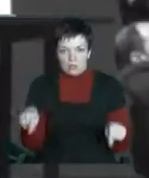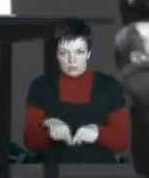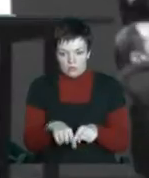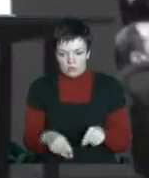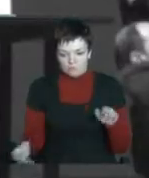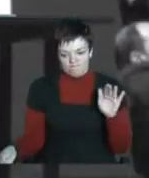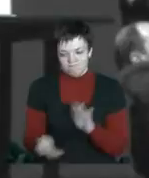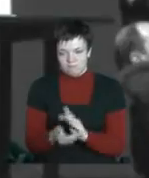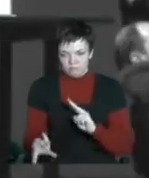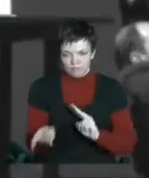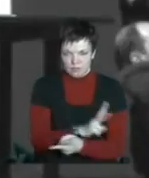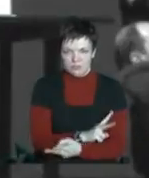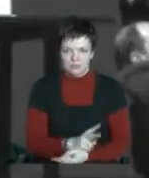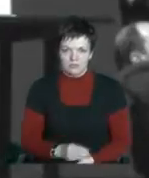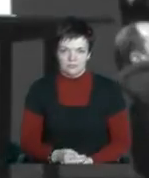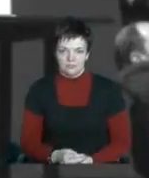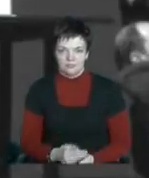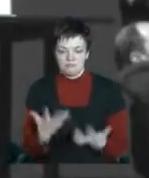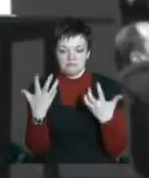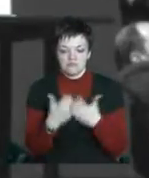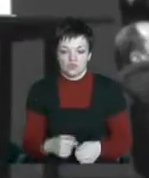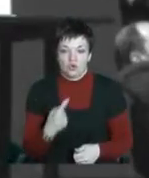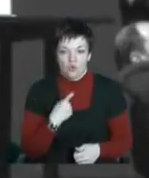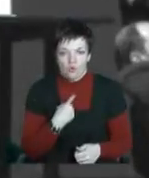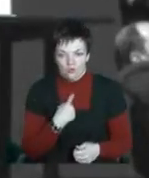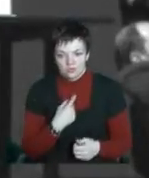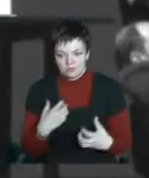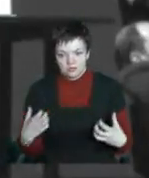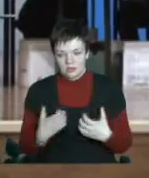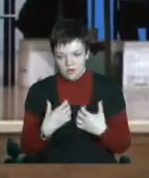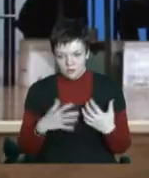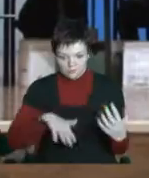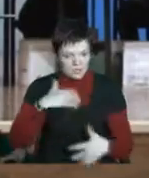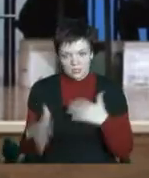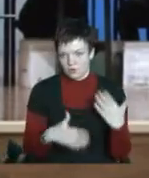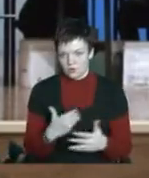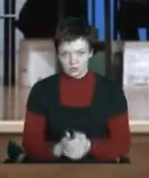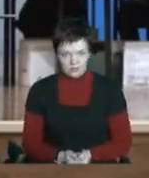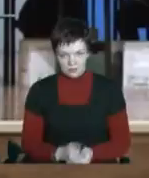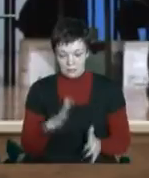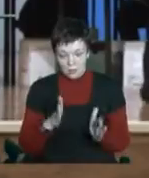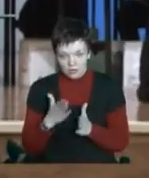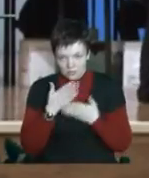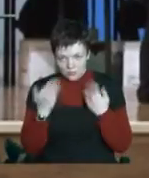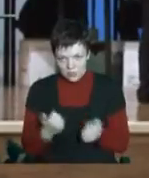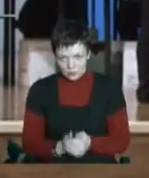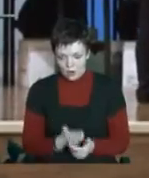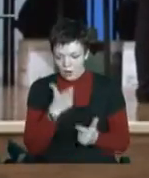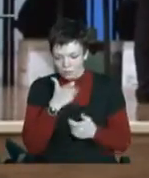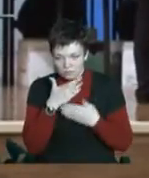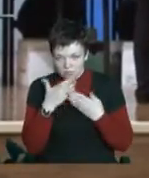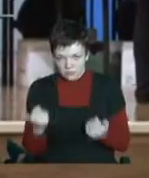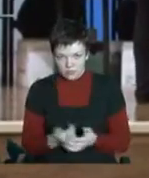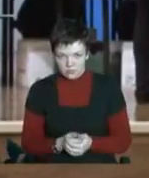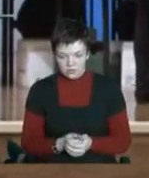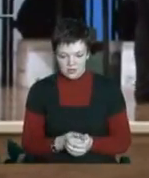Так кипели страсти при подсчете голосов и перенесении данных протоколов в общий протокол горосбиркома. Здесь